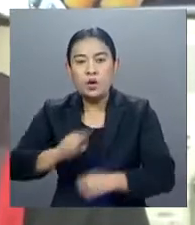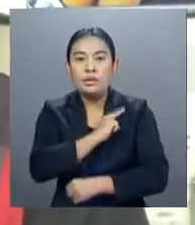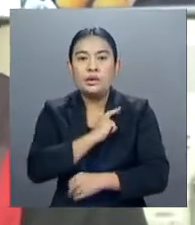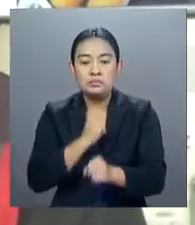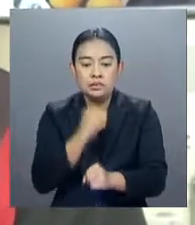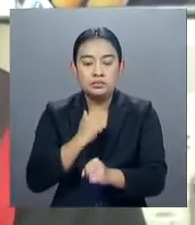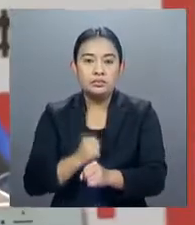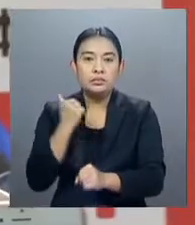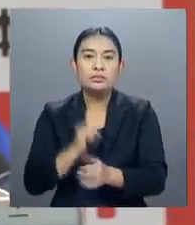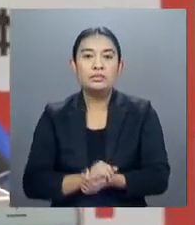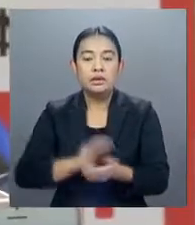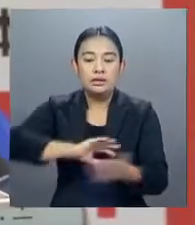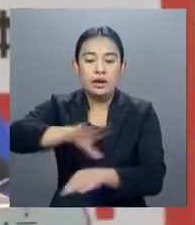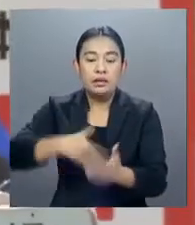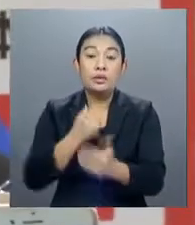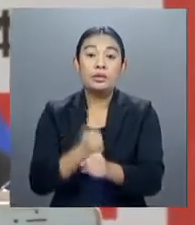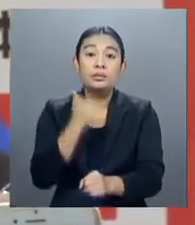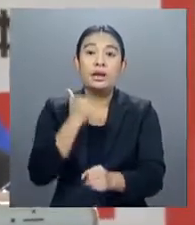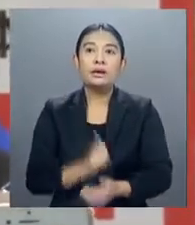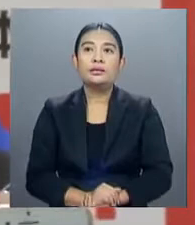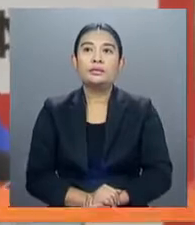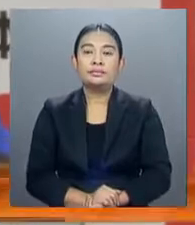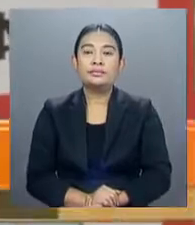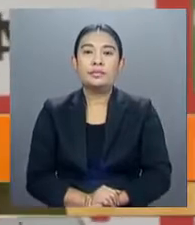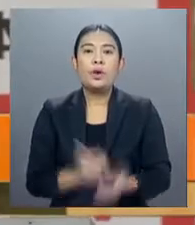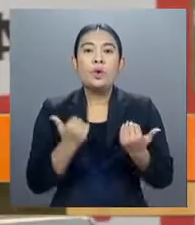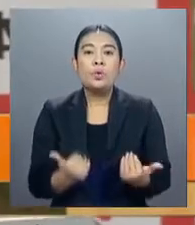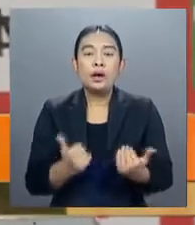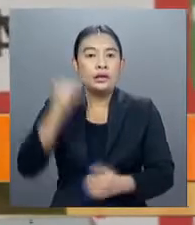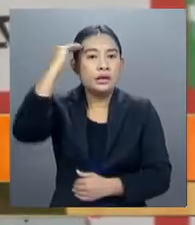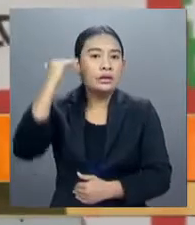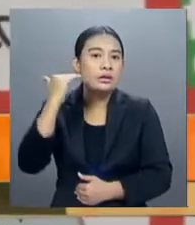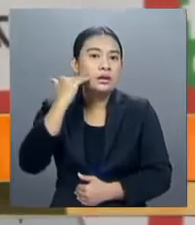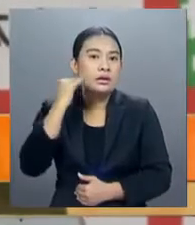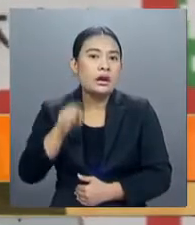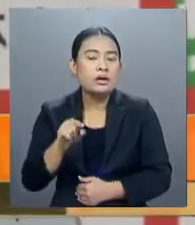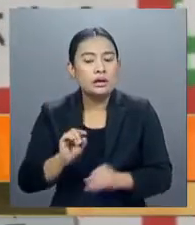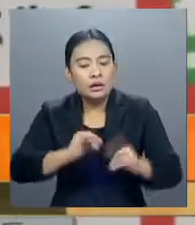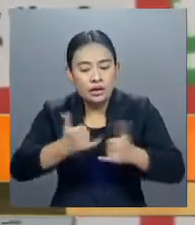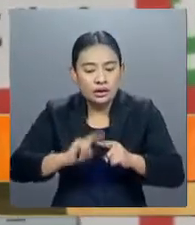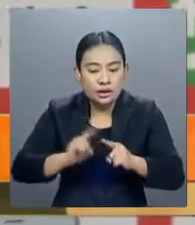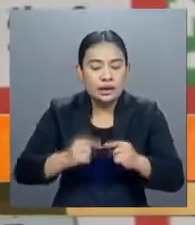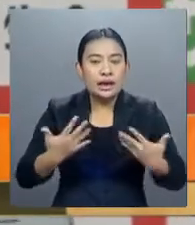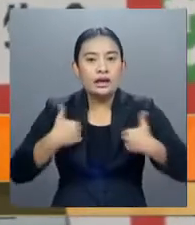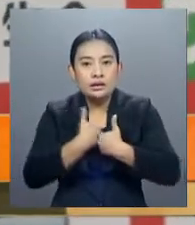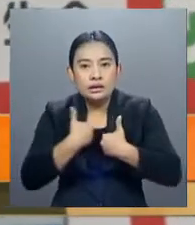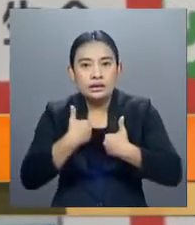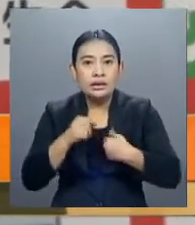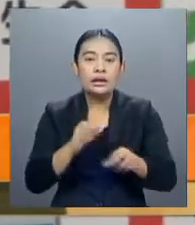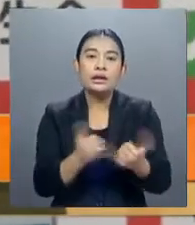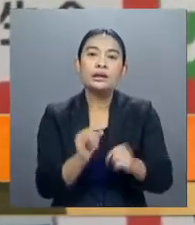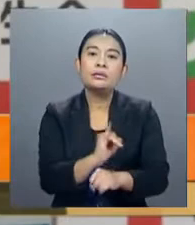ำได้นะครับ เห็นว่าจริงๆแล้วเนี่ยวันนี้เกาหลีเขาก็เล่นได้ไม่ดีคือเขาก็ค่อนข้างที่จะล้าจากการแข่งขันมาเหมือนกันเราดูรู้ว่า